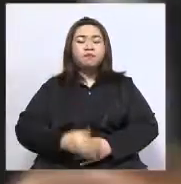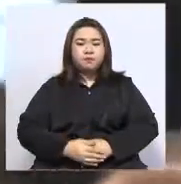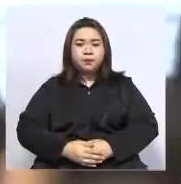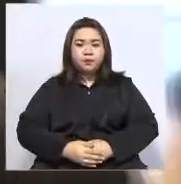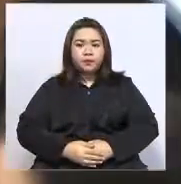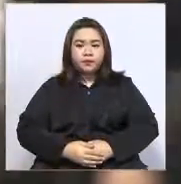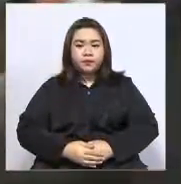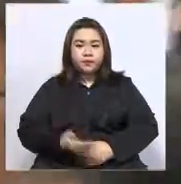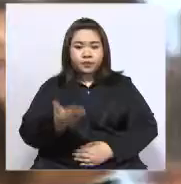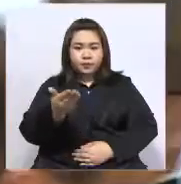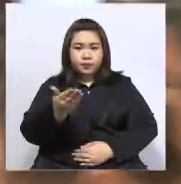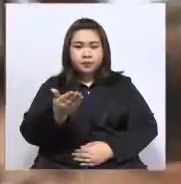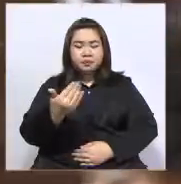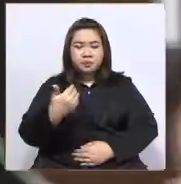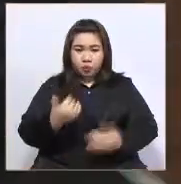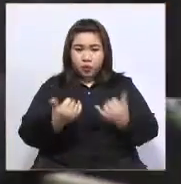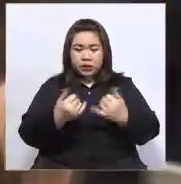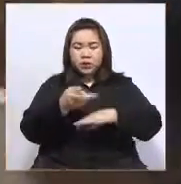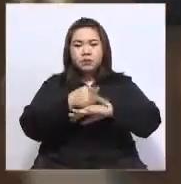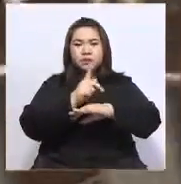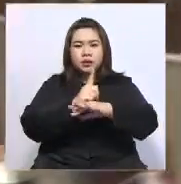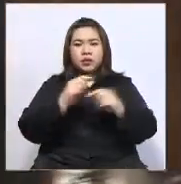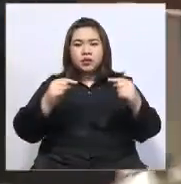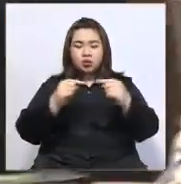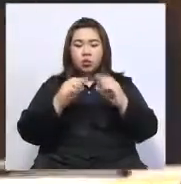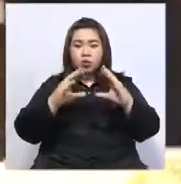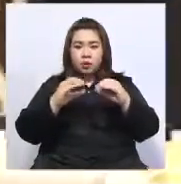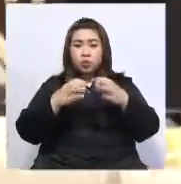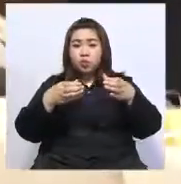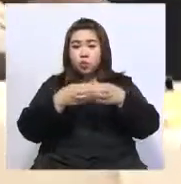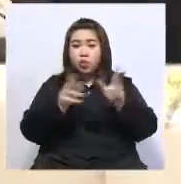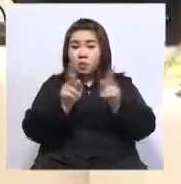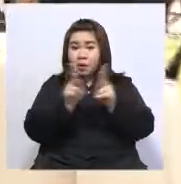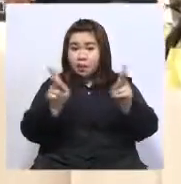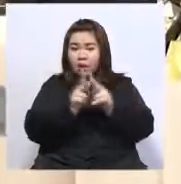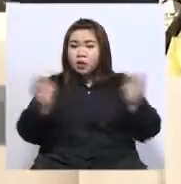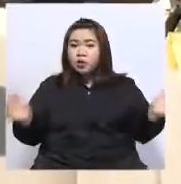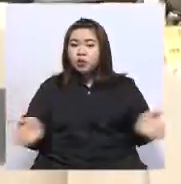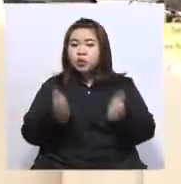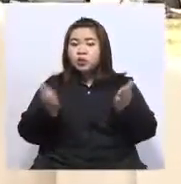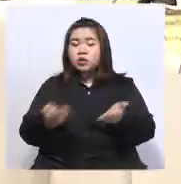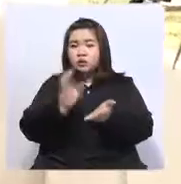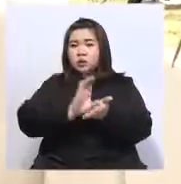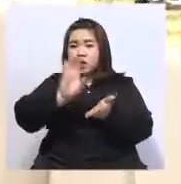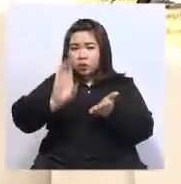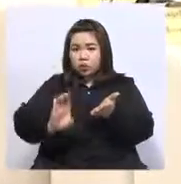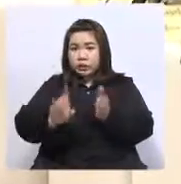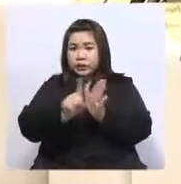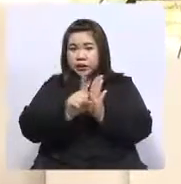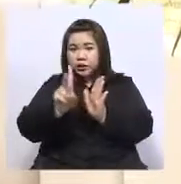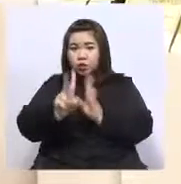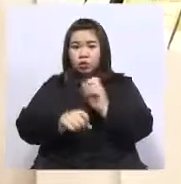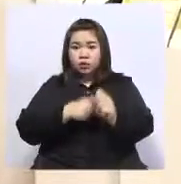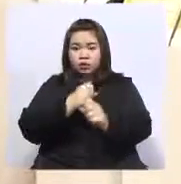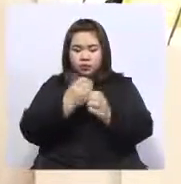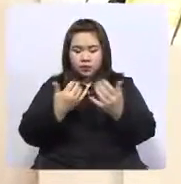โอชานายกรัฐมนตรีนะครับก็วันนี้ท่านเป็นประธานการประชุมคณะกรรมการส่งเสริมการลงทุนครั้งที่2ของปีนี้นะครับ